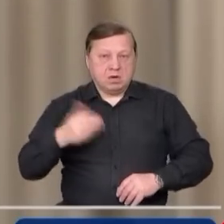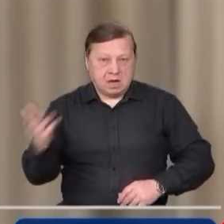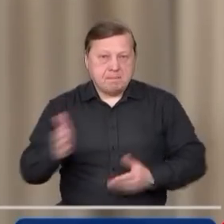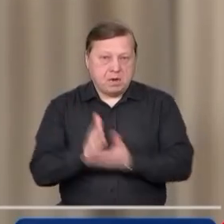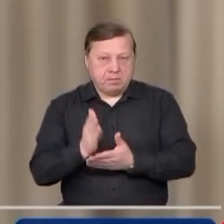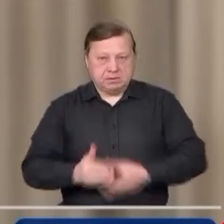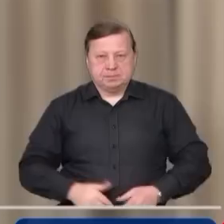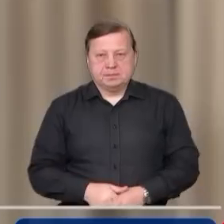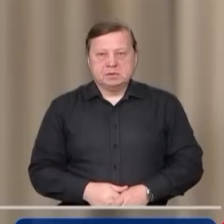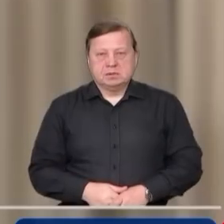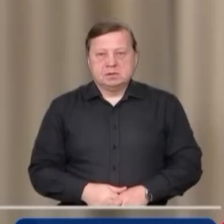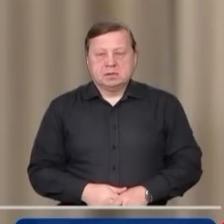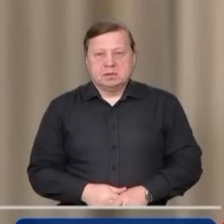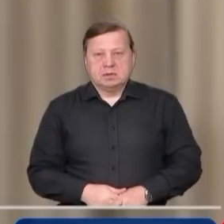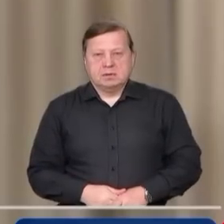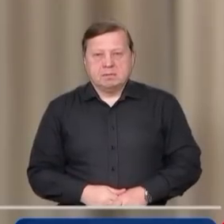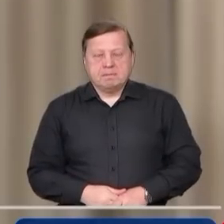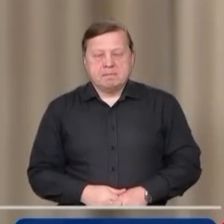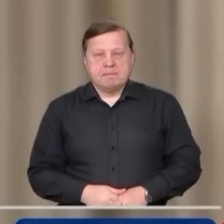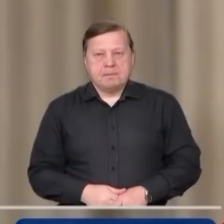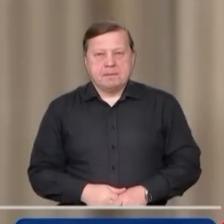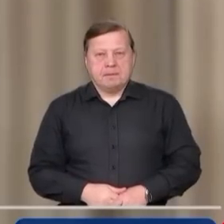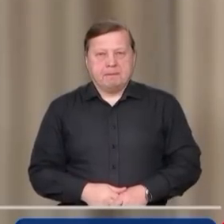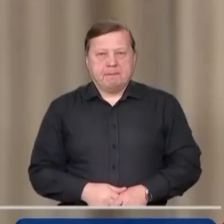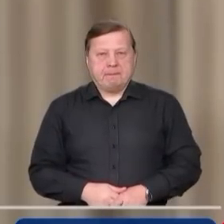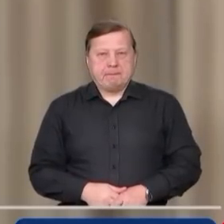pomocy Ukrainie na rzecz obrony.